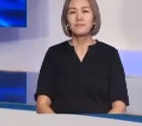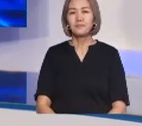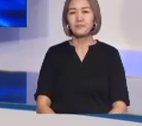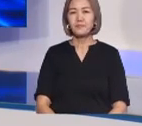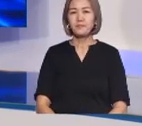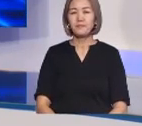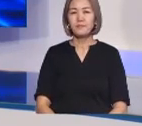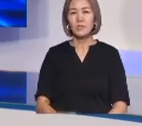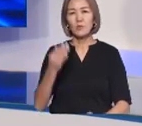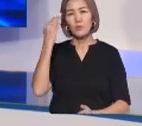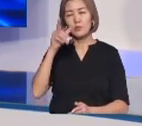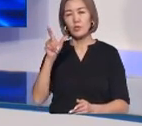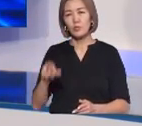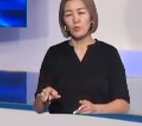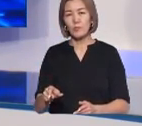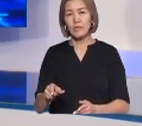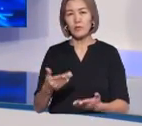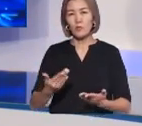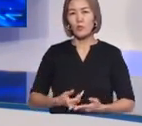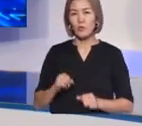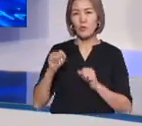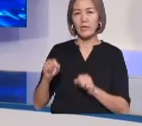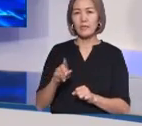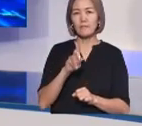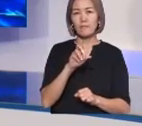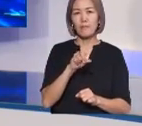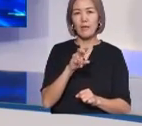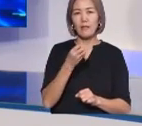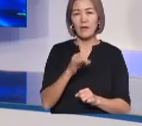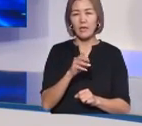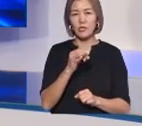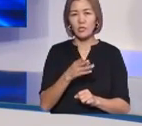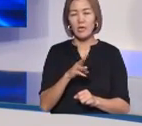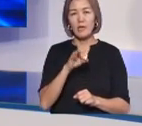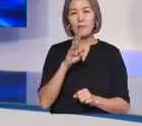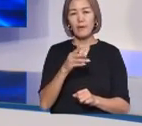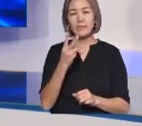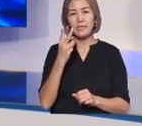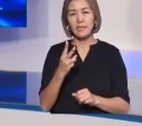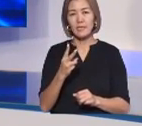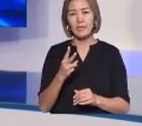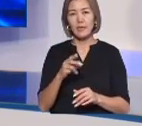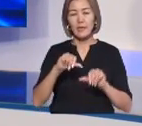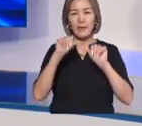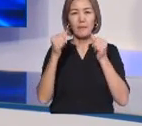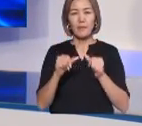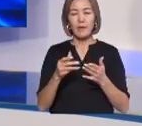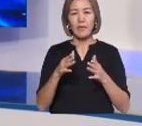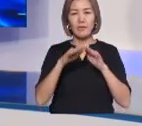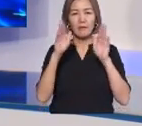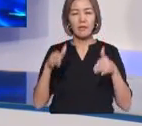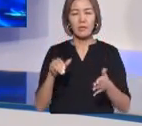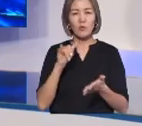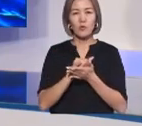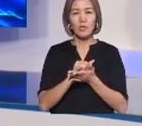Өзгенің өмірін аман алып қалам деп жанын құрбан еткен Балғайша Сәрсенбаева мен Мақсат Медетбековтің құрметіне мемориалдық тақта орнатылды. Еске